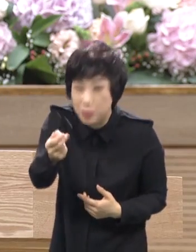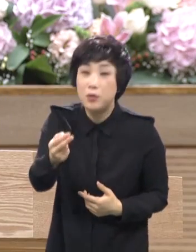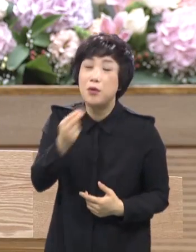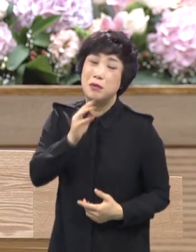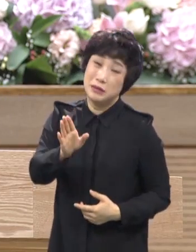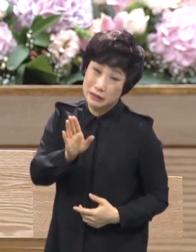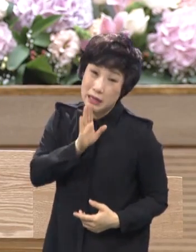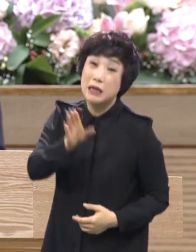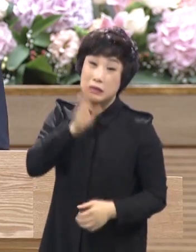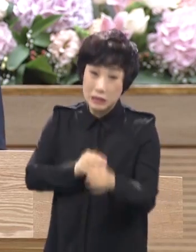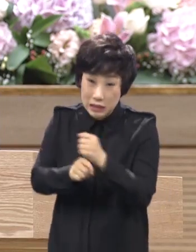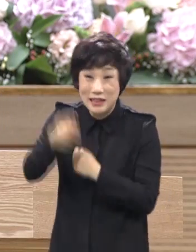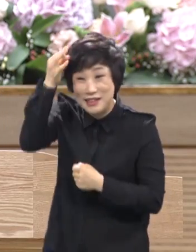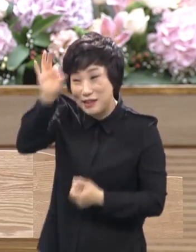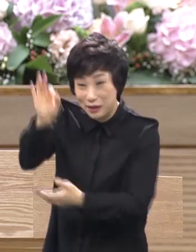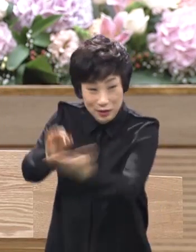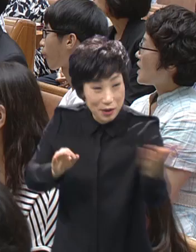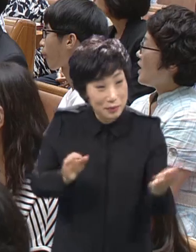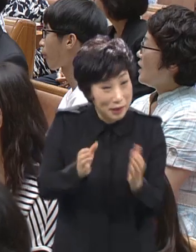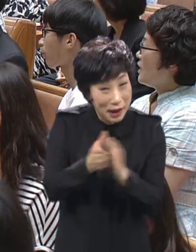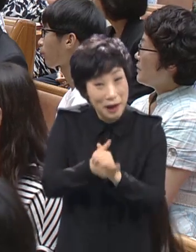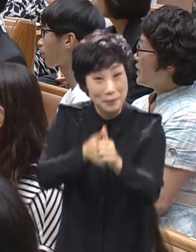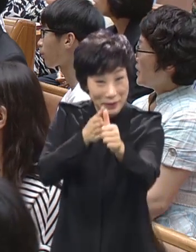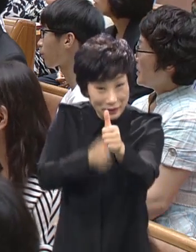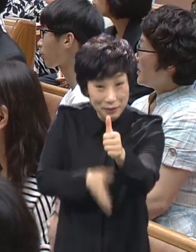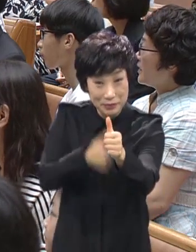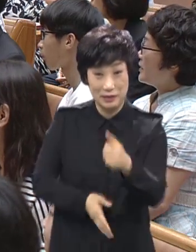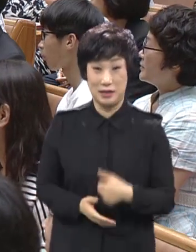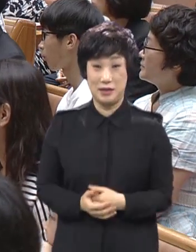사실이요 진리라고 인정하시는 분 아멘합시다.